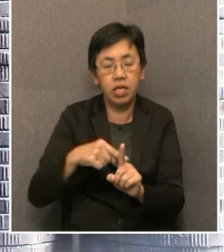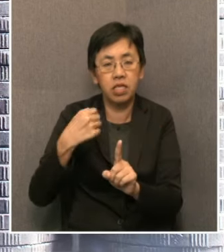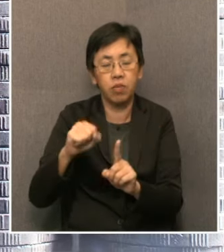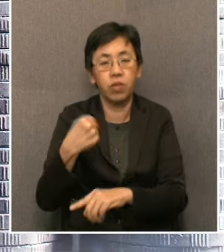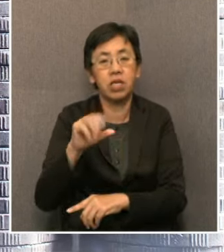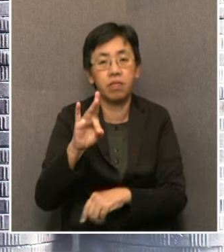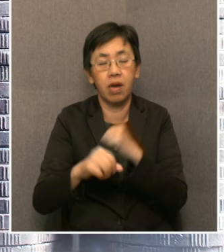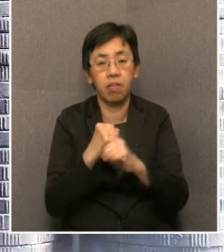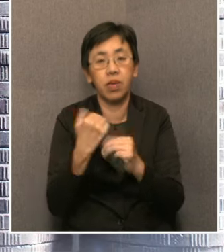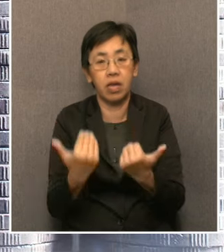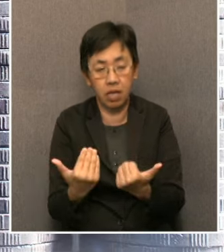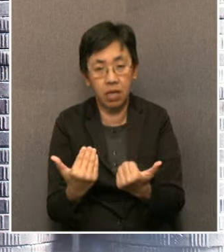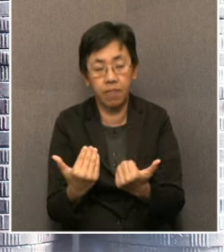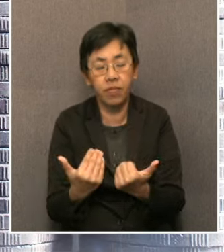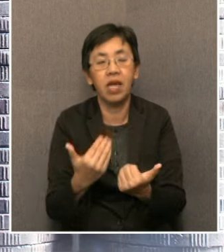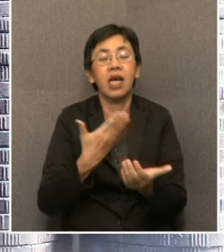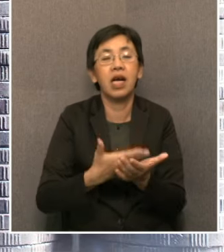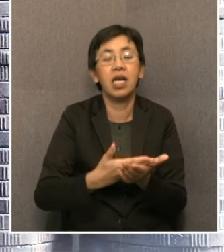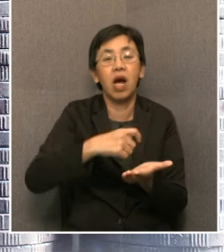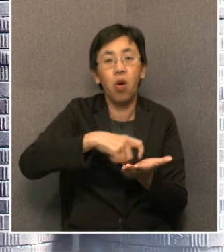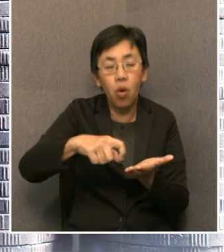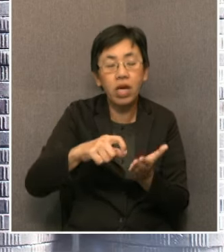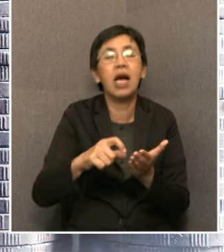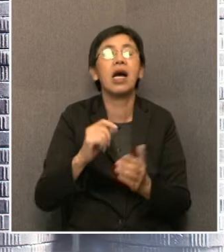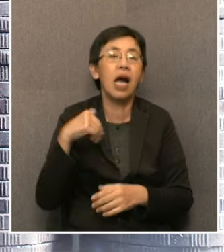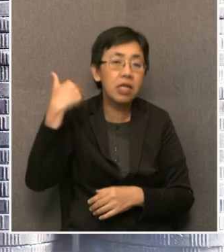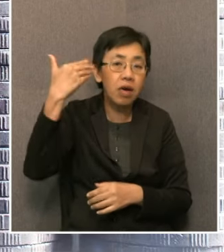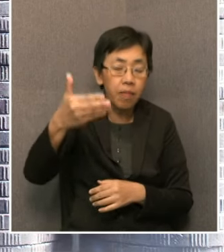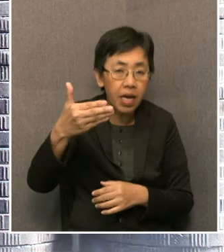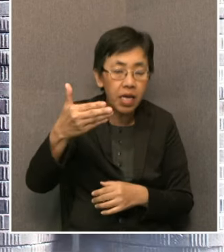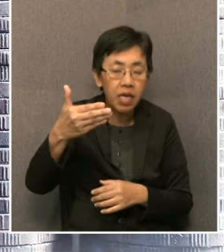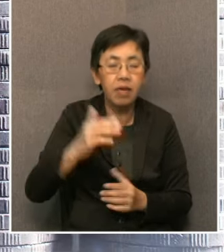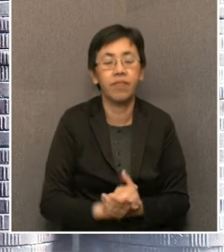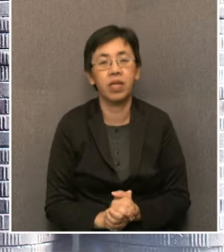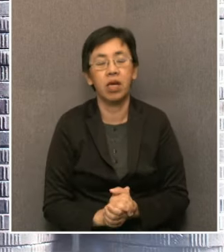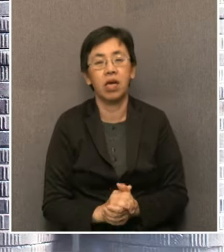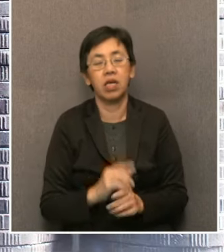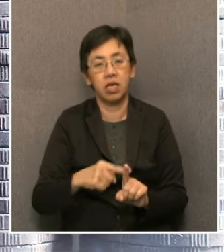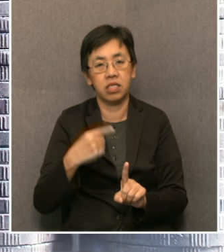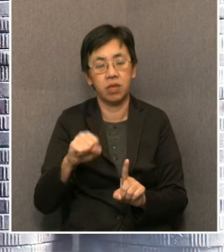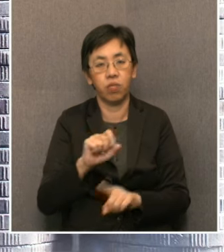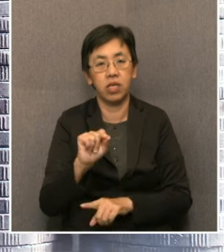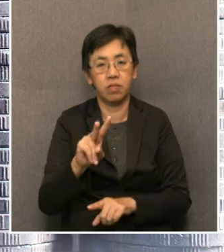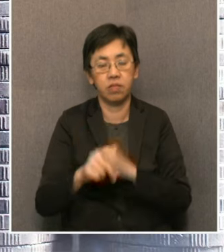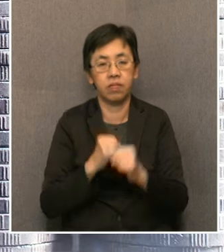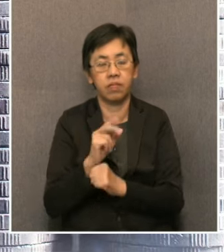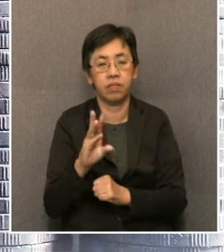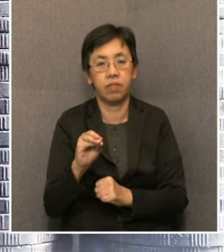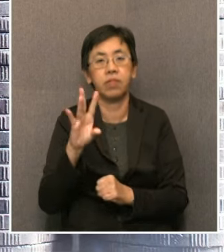มนี้เพื่อให้ได้รับการจ่ายเงินซ้ำได้ทันในรอบเก็บตกรอบแรก 22 ตุลาคม 25